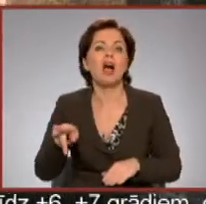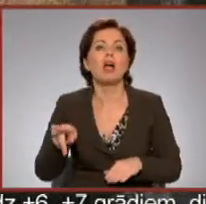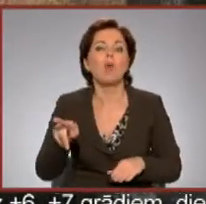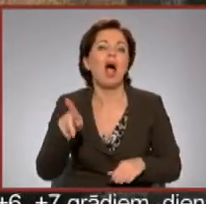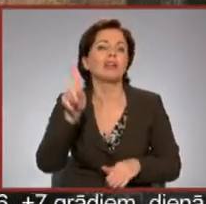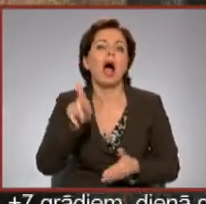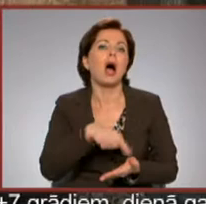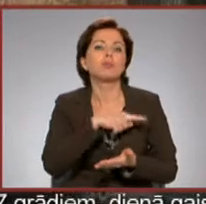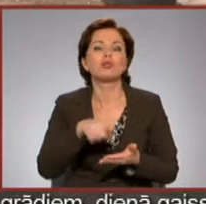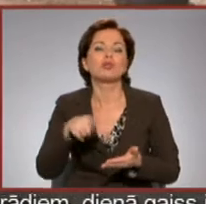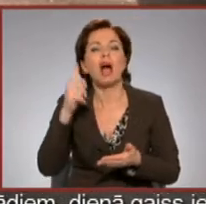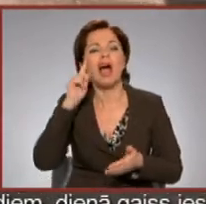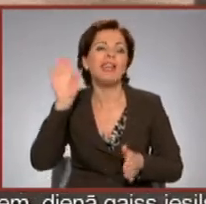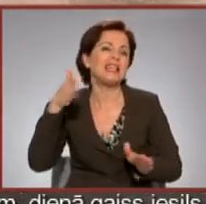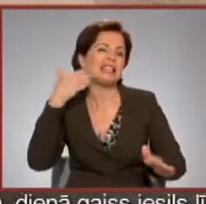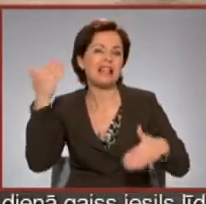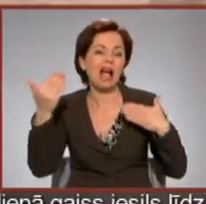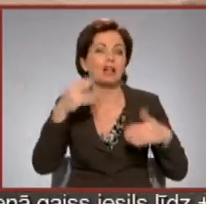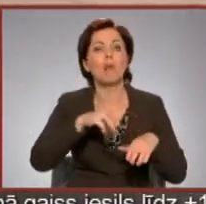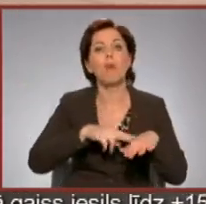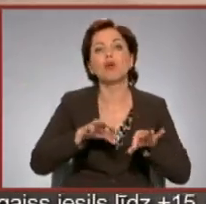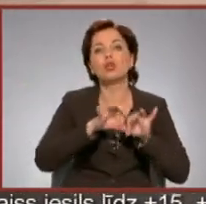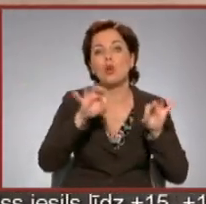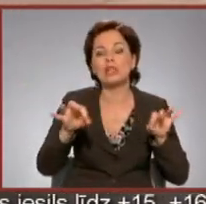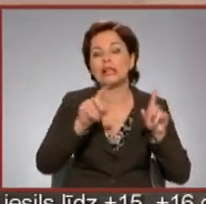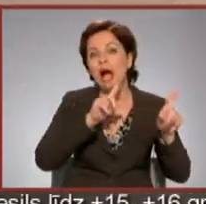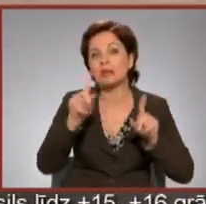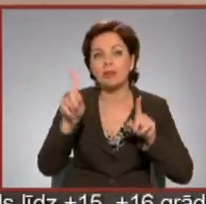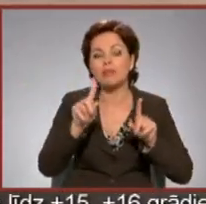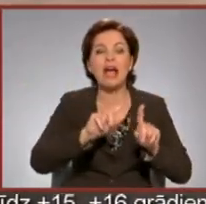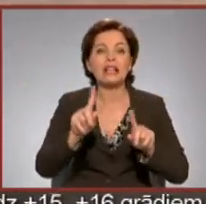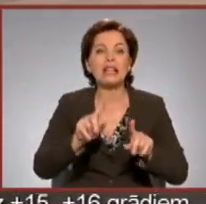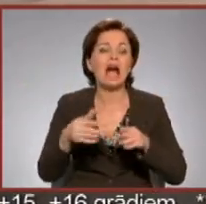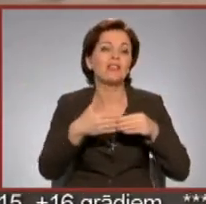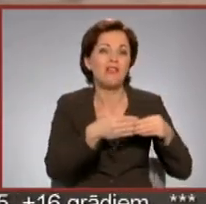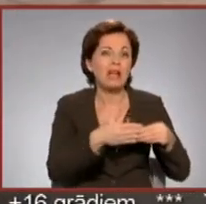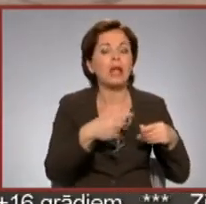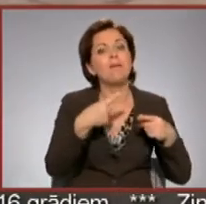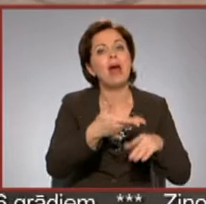absurda izklaide. Policijā uzsākt arī administratīvā lietvedība ar mērķi saukt pie